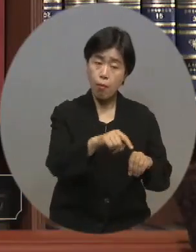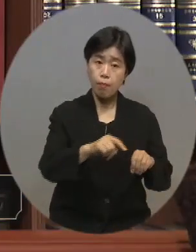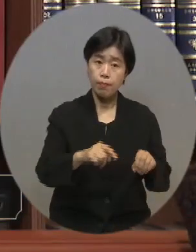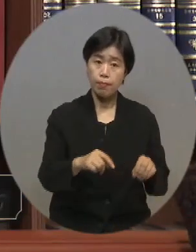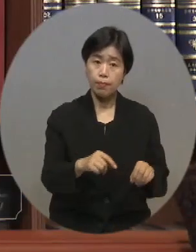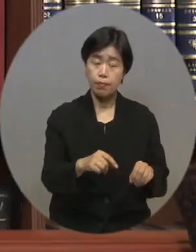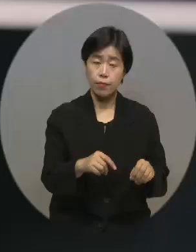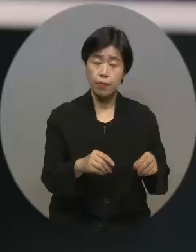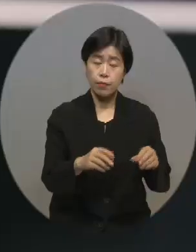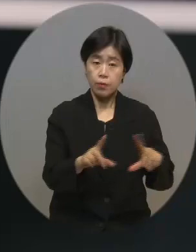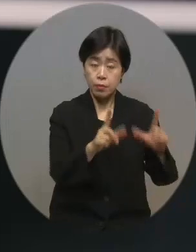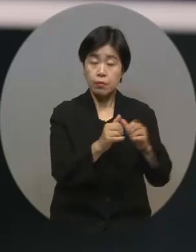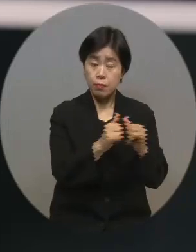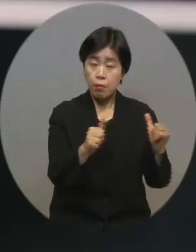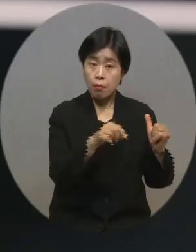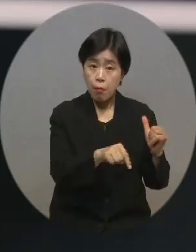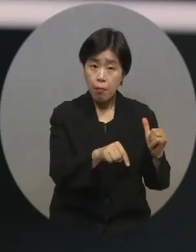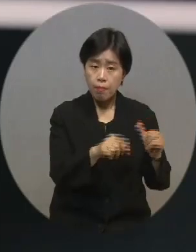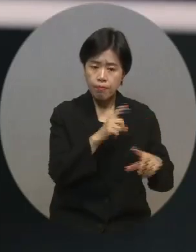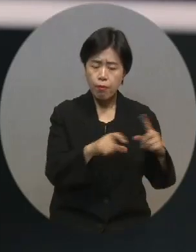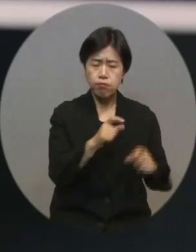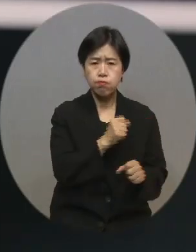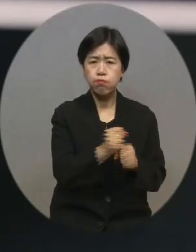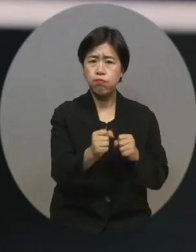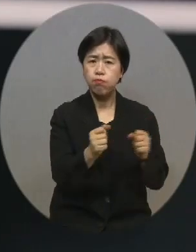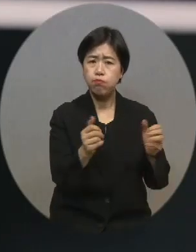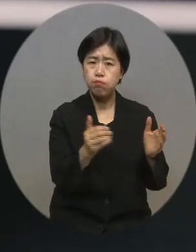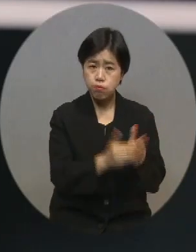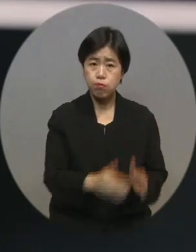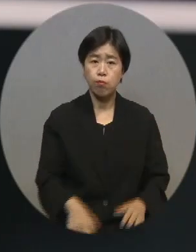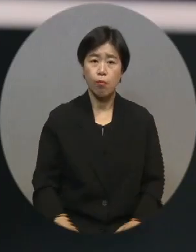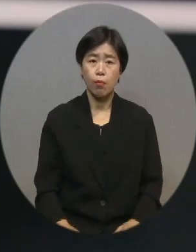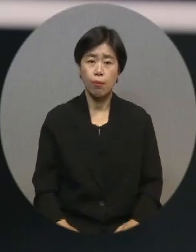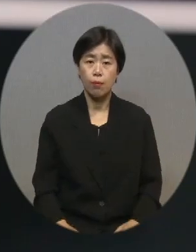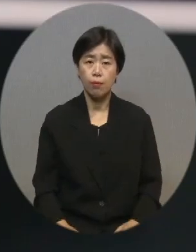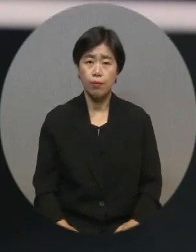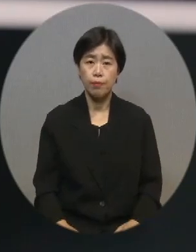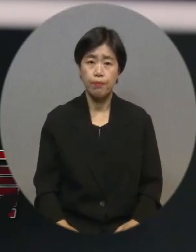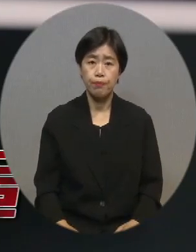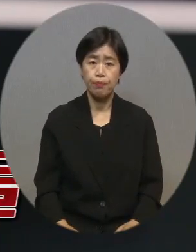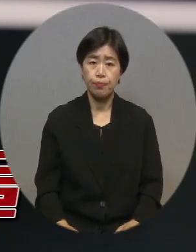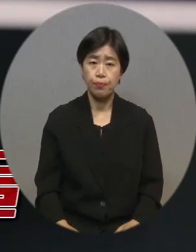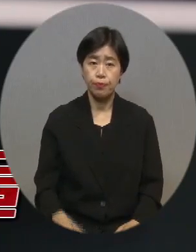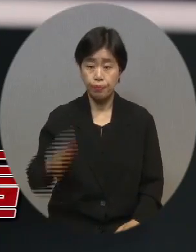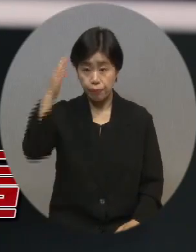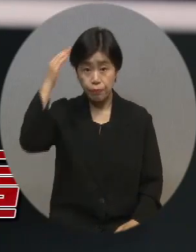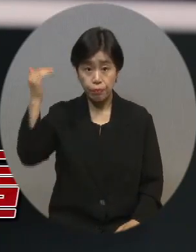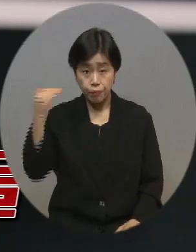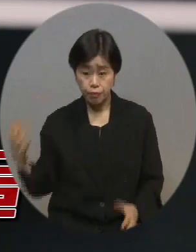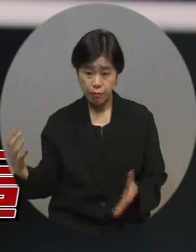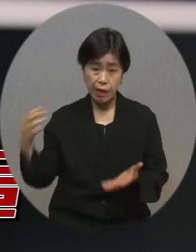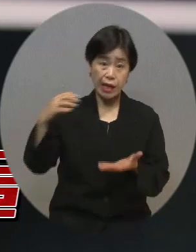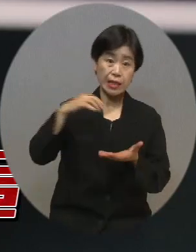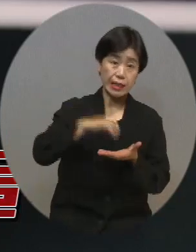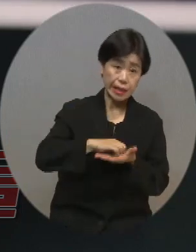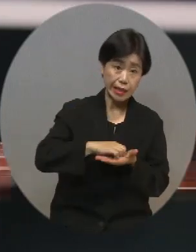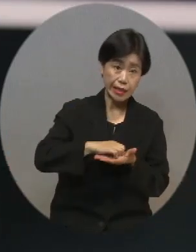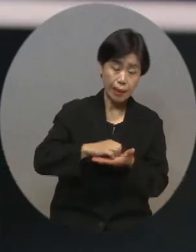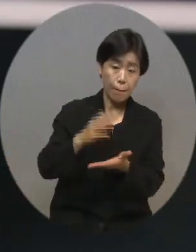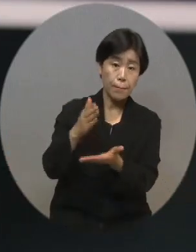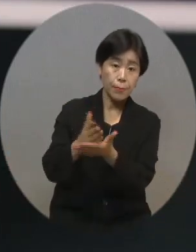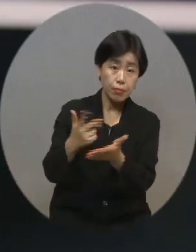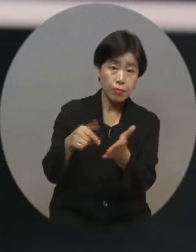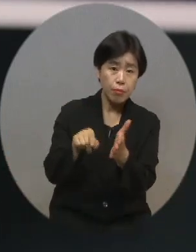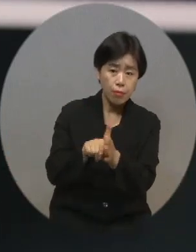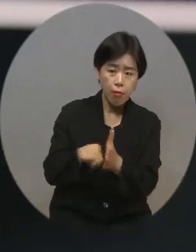거죠? 아니 그 남조선하고 미국이 우리를 공격하려고 그러기 때문에 우리가 배를 고치라도 무기를 만들어야 된다. 그래서